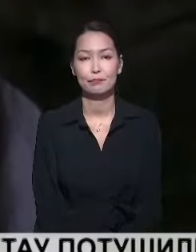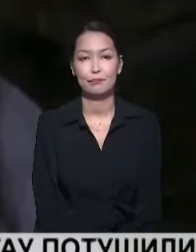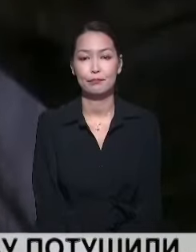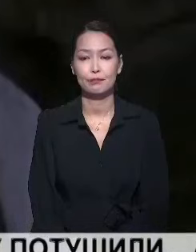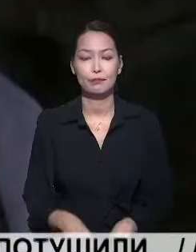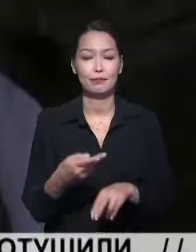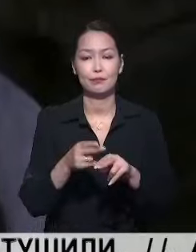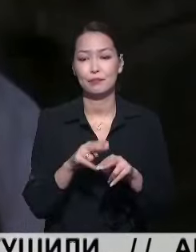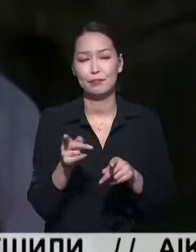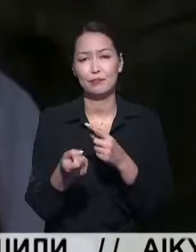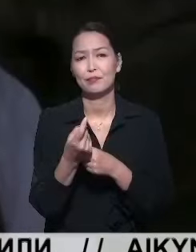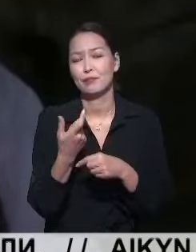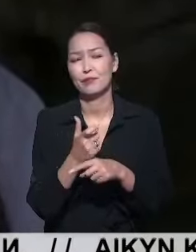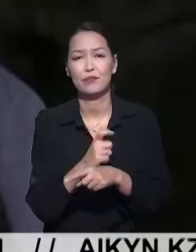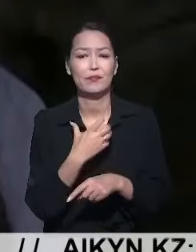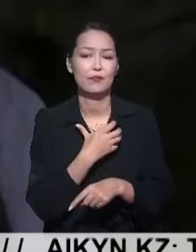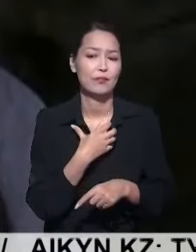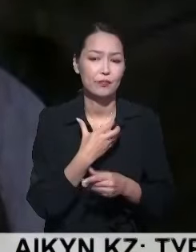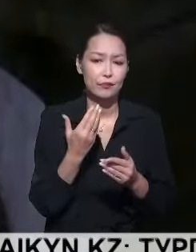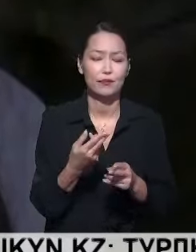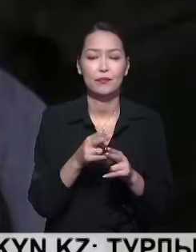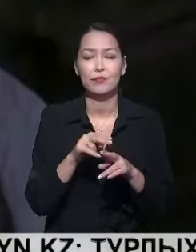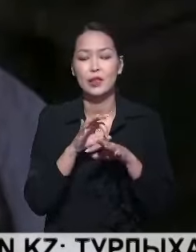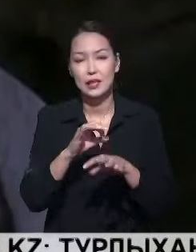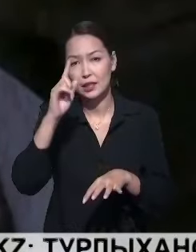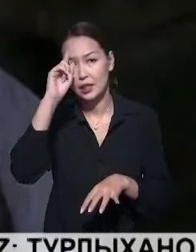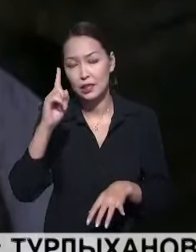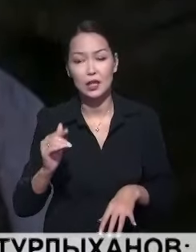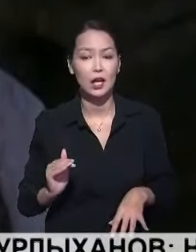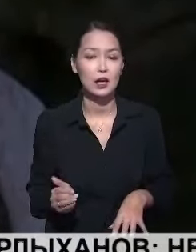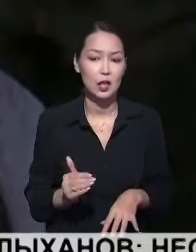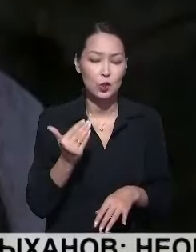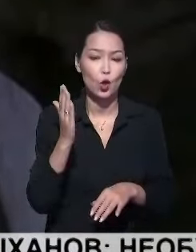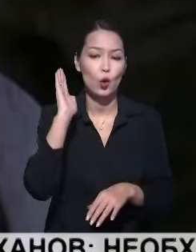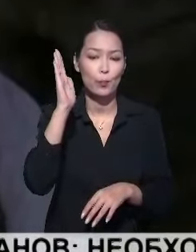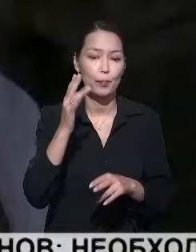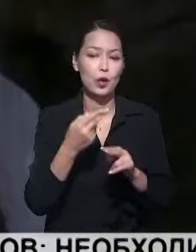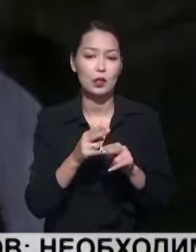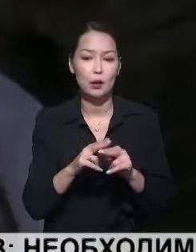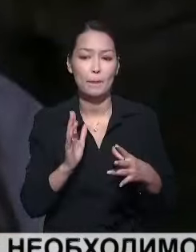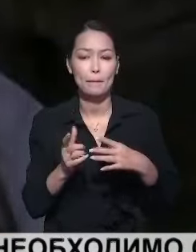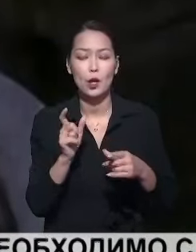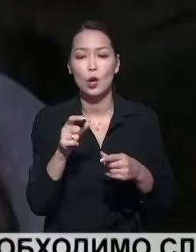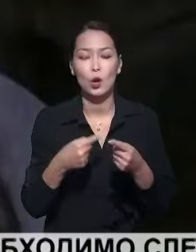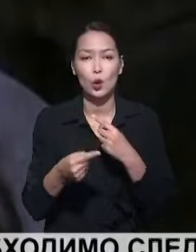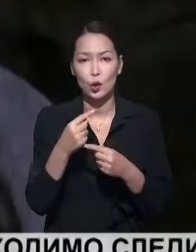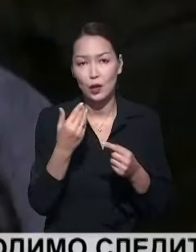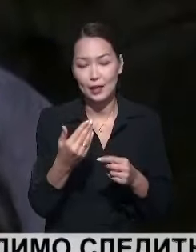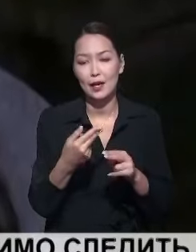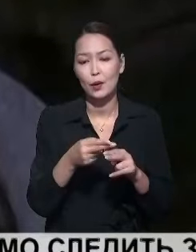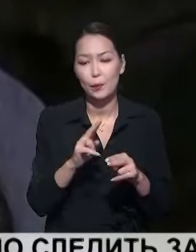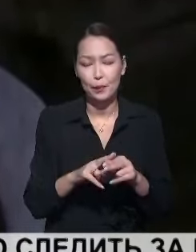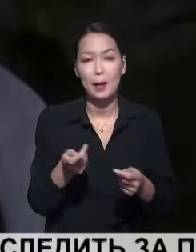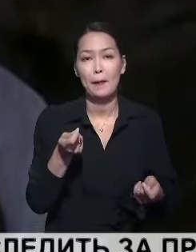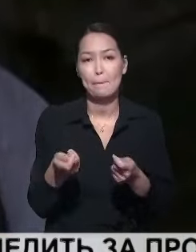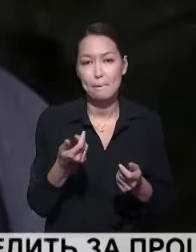Этот инцидент был очень важен. Он может изменить ход любой израильской кампании в будущем. Это будет попытка вернуть любой дом. И вчера израильское